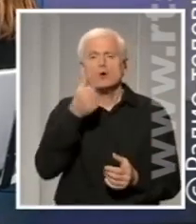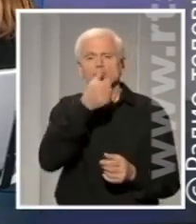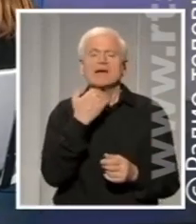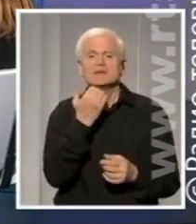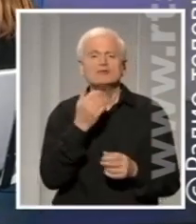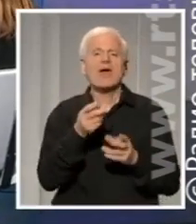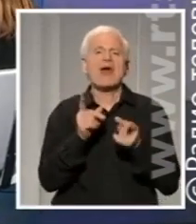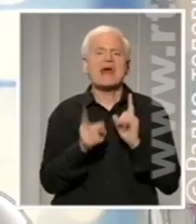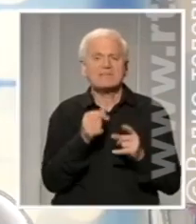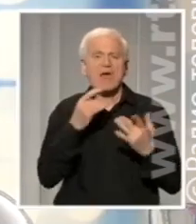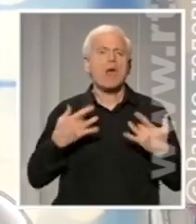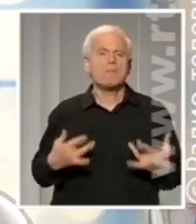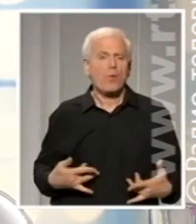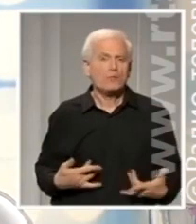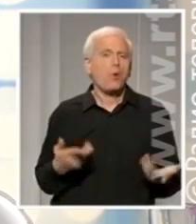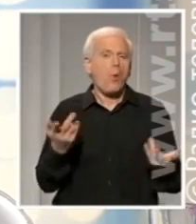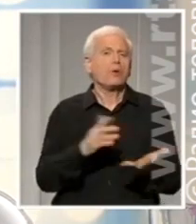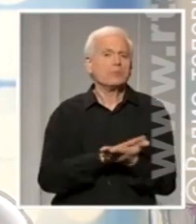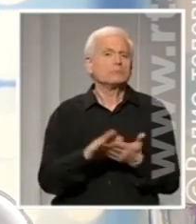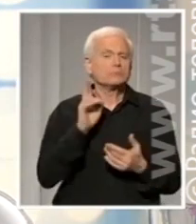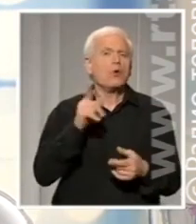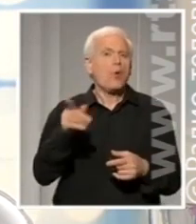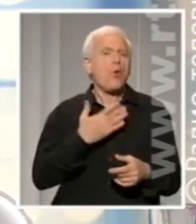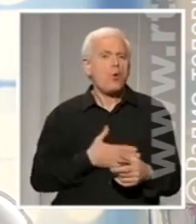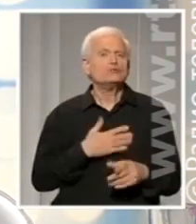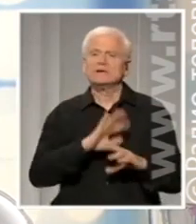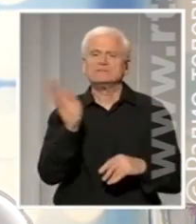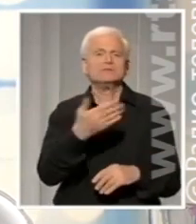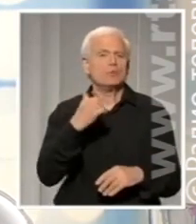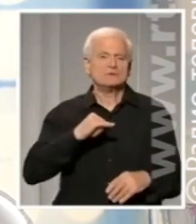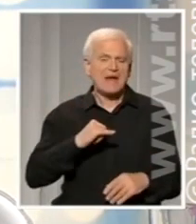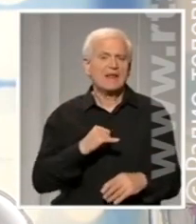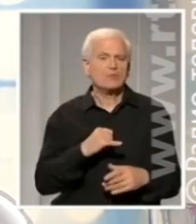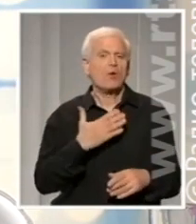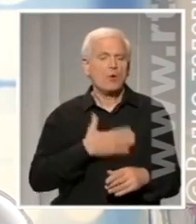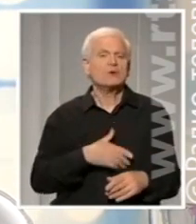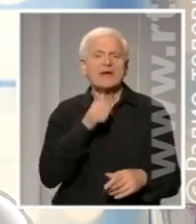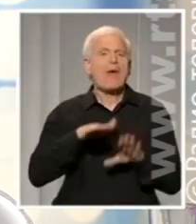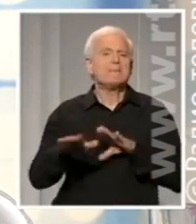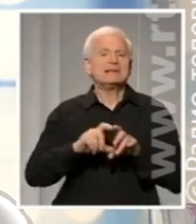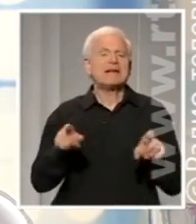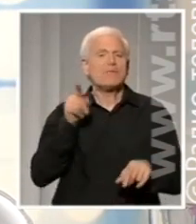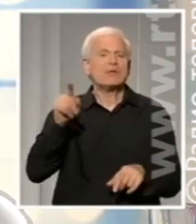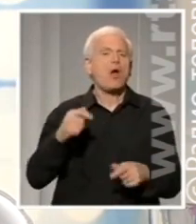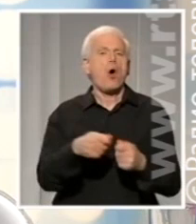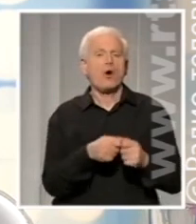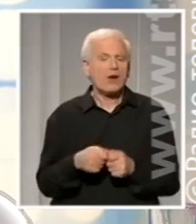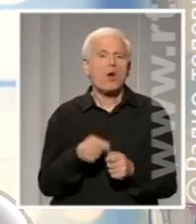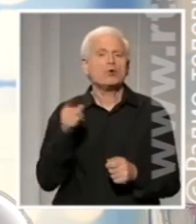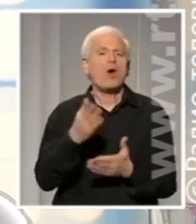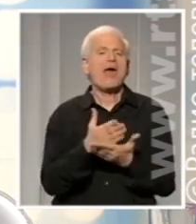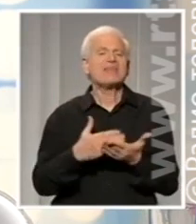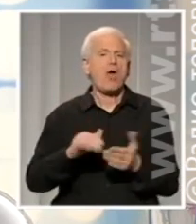nastavnika i profesora, oni su prosto svi veoma zainteresovani i ministarstvo je njih organizovalo. Znači, to je deo, da